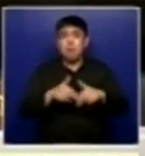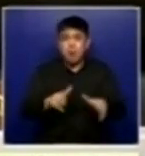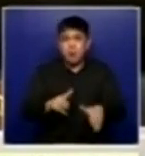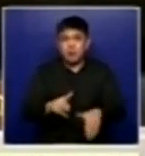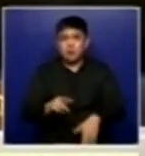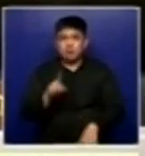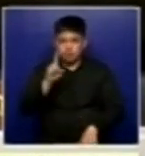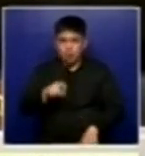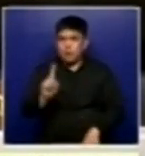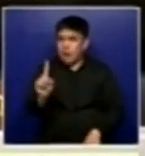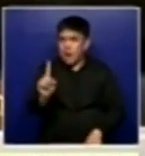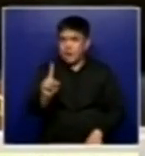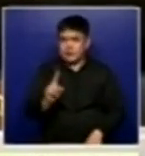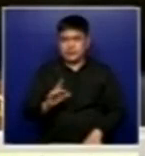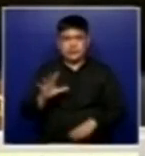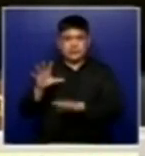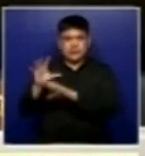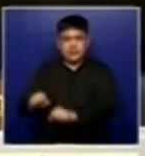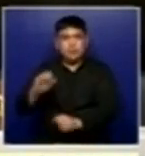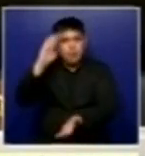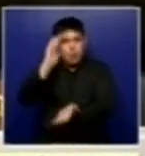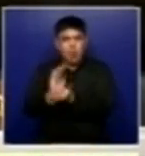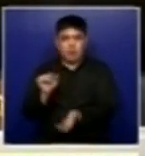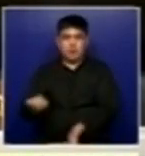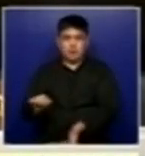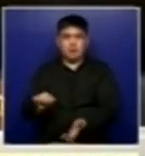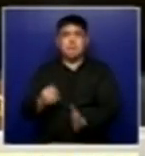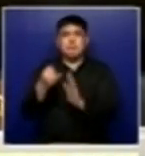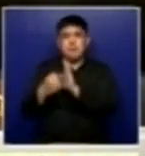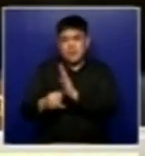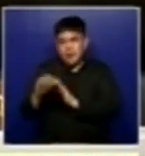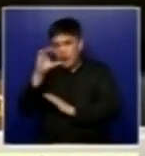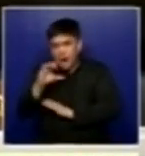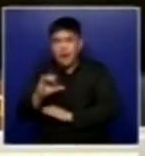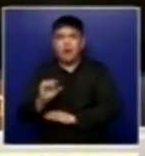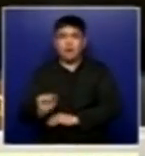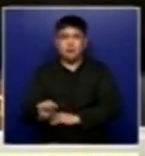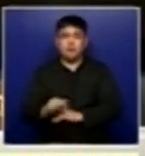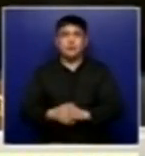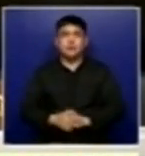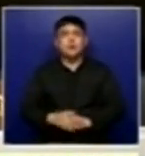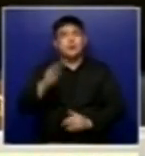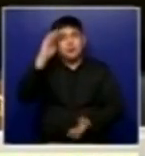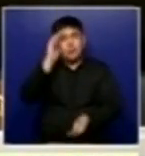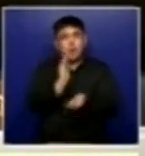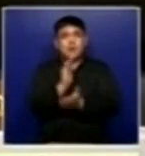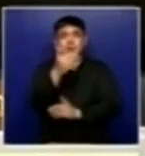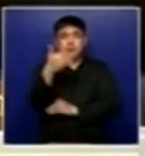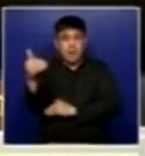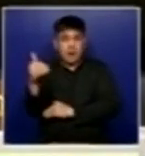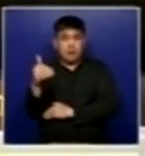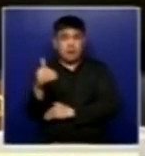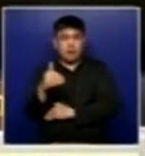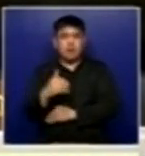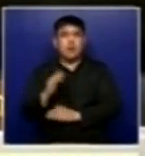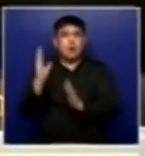จะต้องมีการดำเนินการต่อเจ้าหน้าที่ผู้นั้นอย่างเด็ดขาดด้วยในส่วนของสำนักตำรวจแห่งชาติเองนายก็ได้ดำเนินการรับนโ